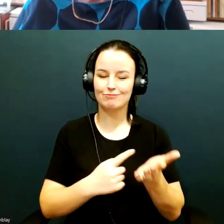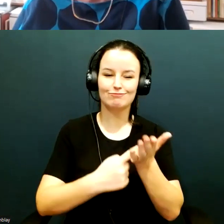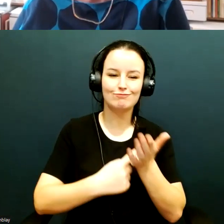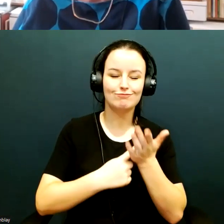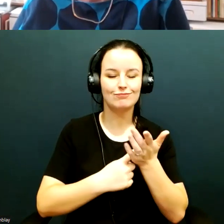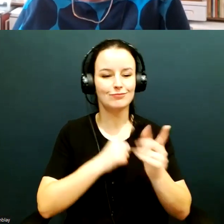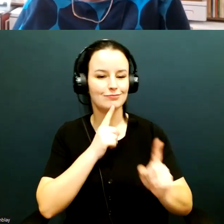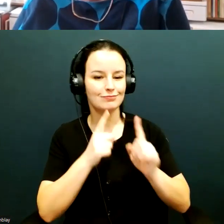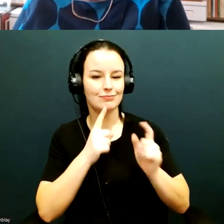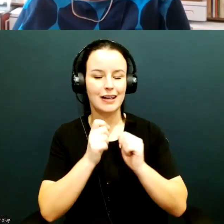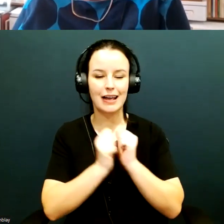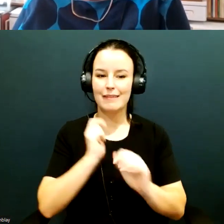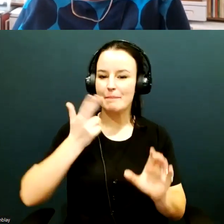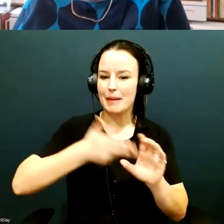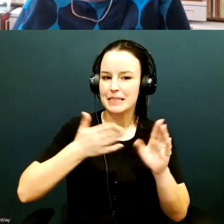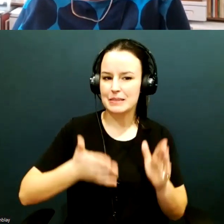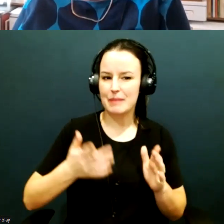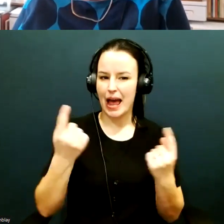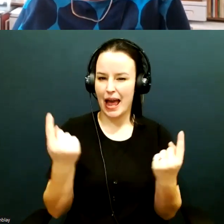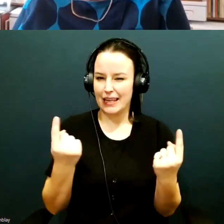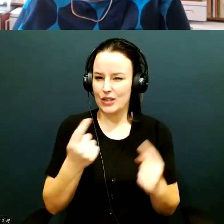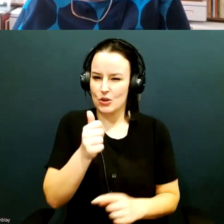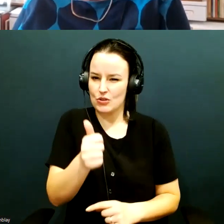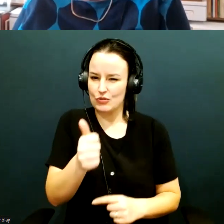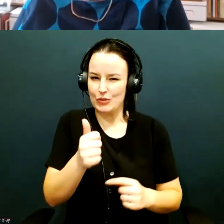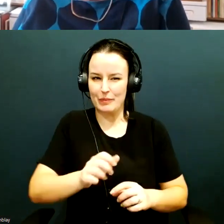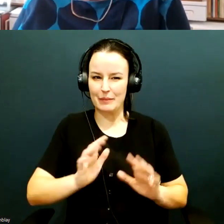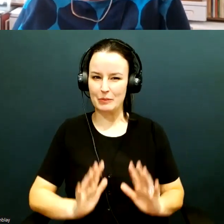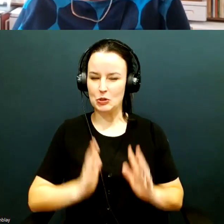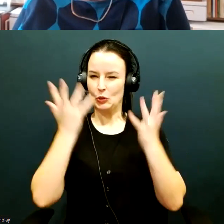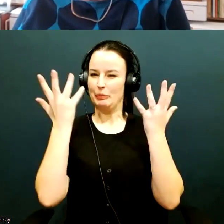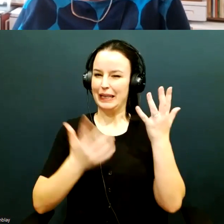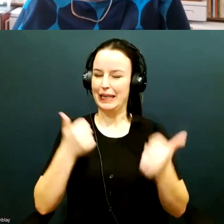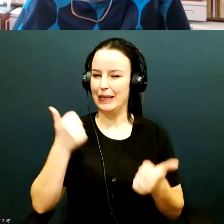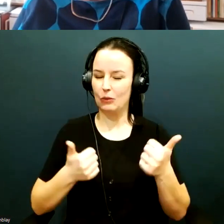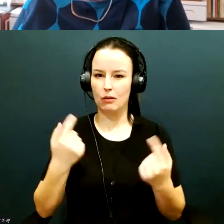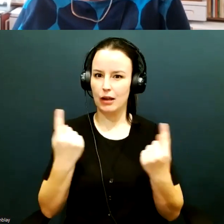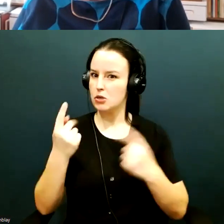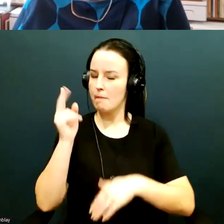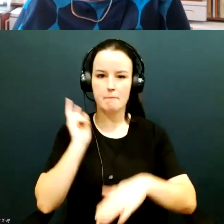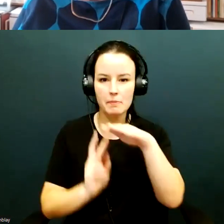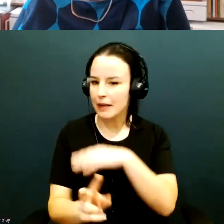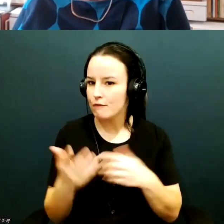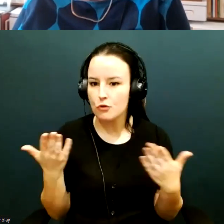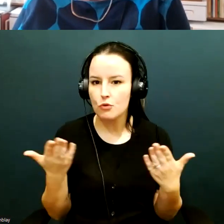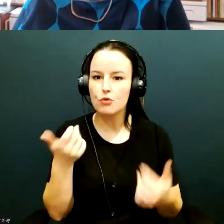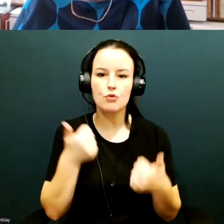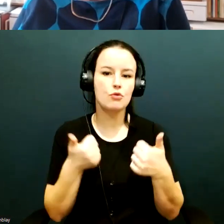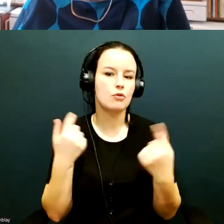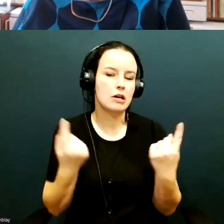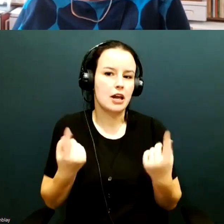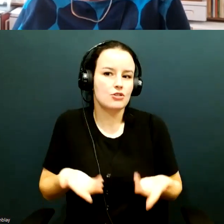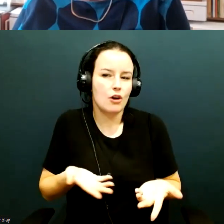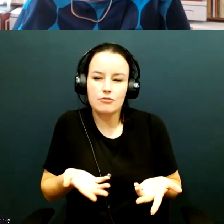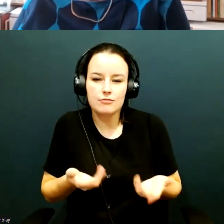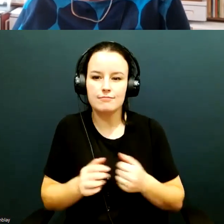avec les participants? Est-ce qu'il y a quelque chose vraiment où vous n'attendiez pas du tout à cette réponse ou à cette réaction, quelle